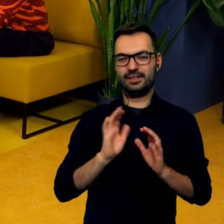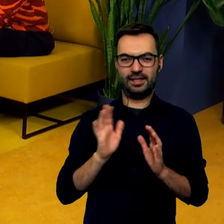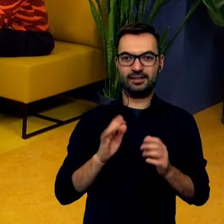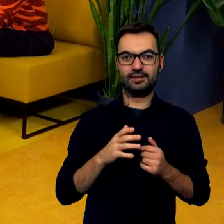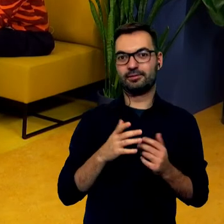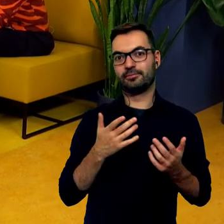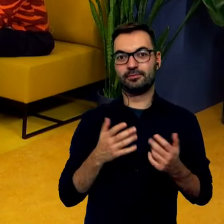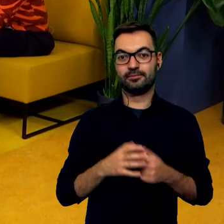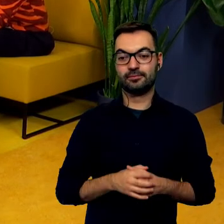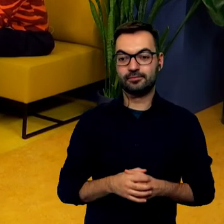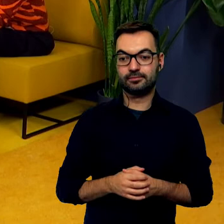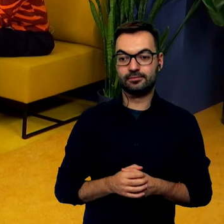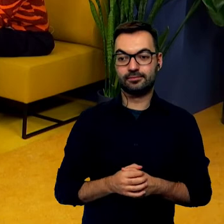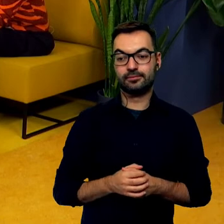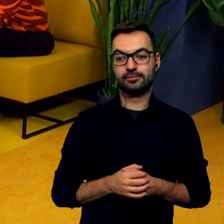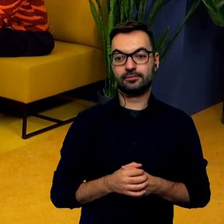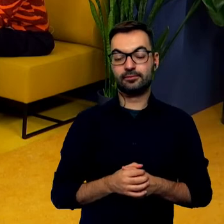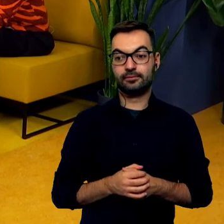tym,